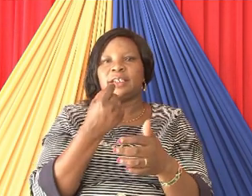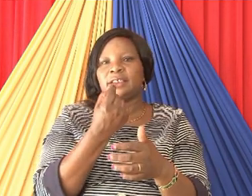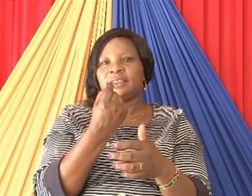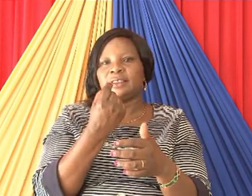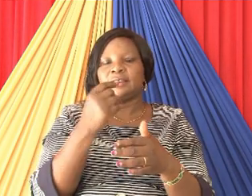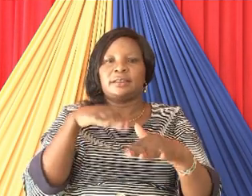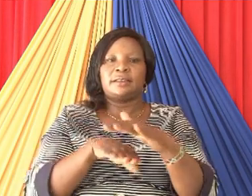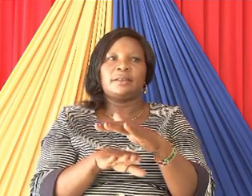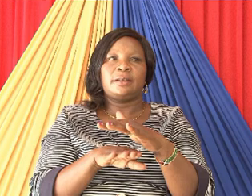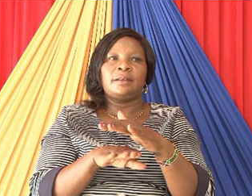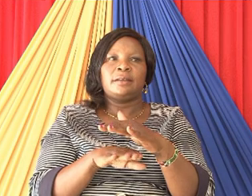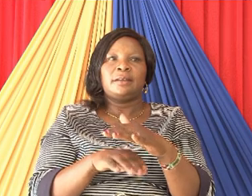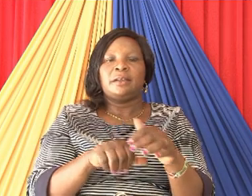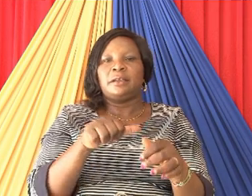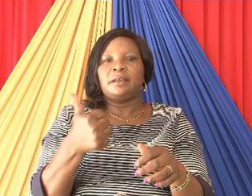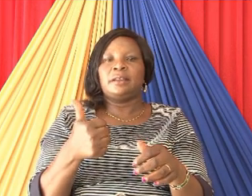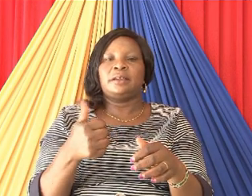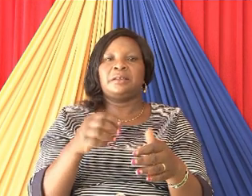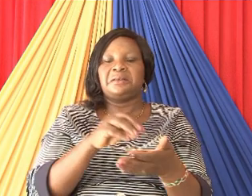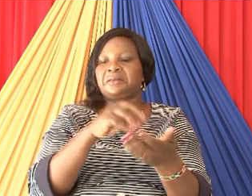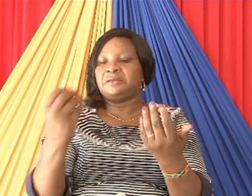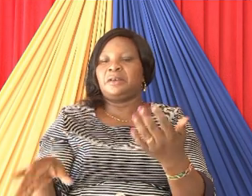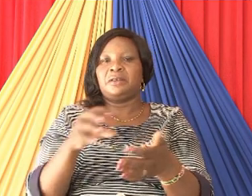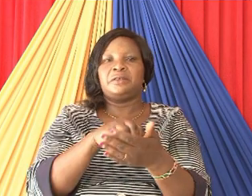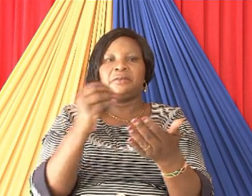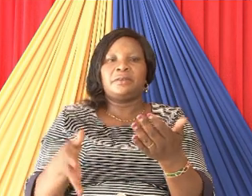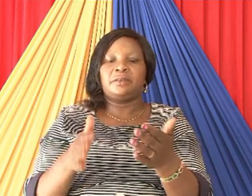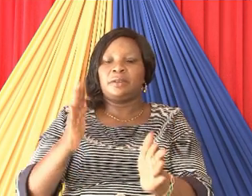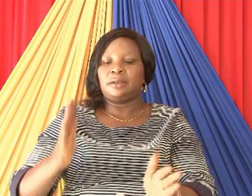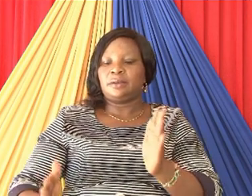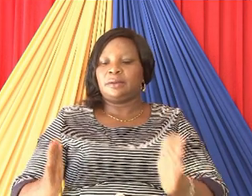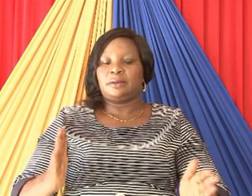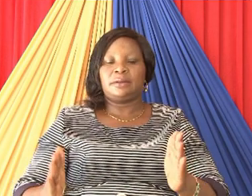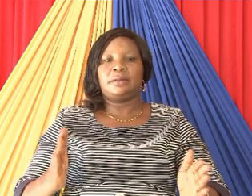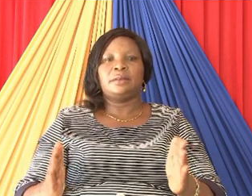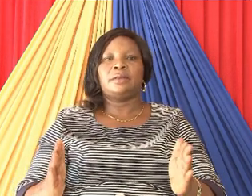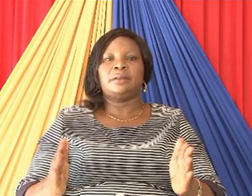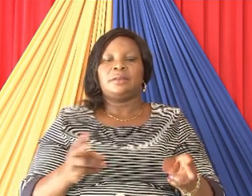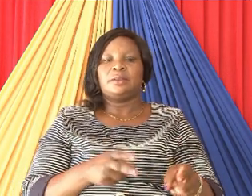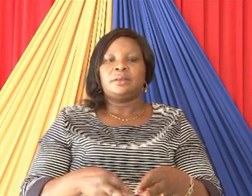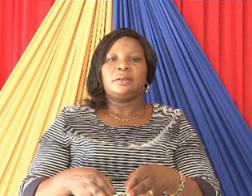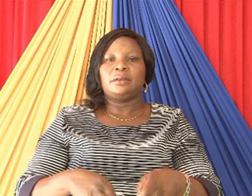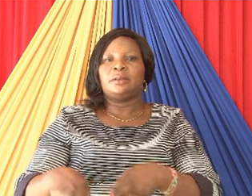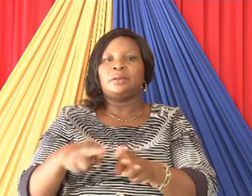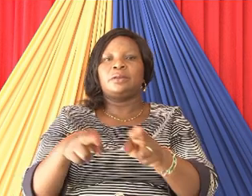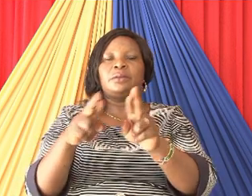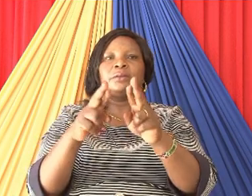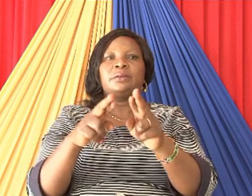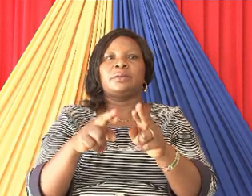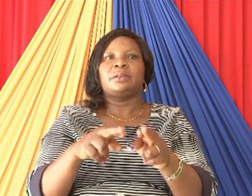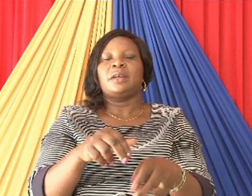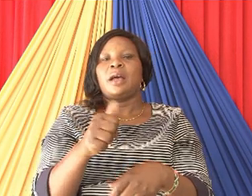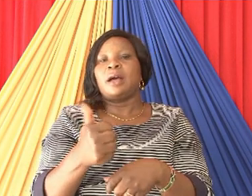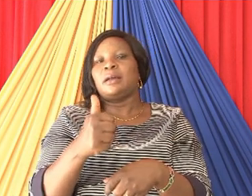zingine zimeanguka kando ya barabara, on the paths, zingine nazo zikaanguka juu ya